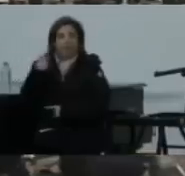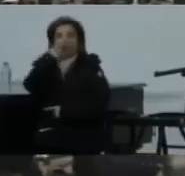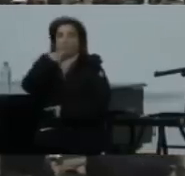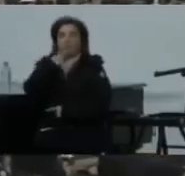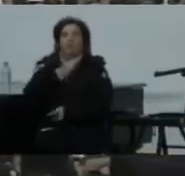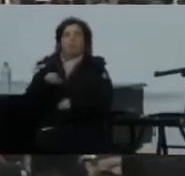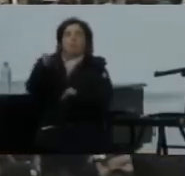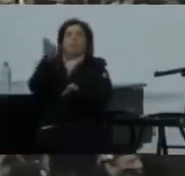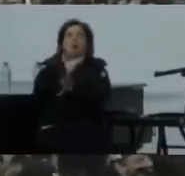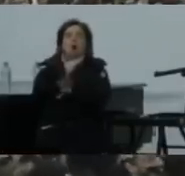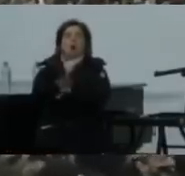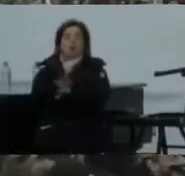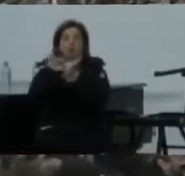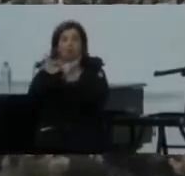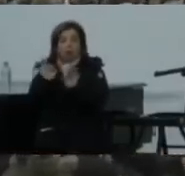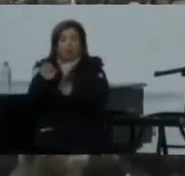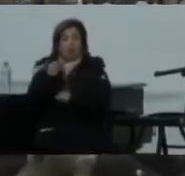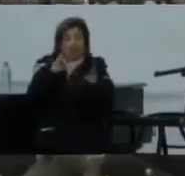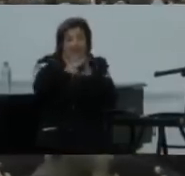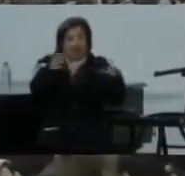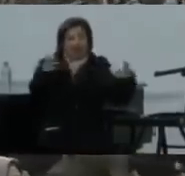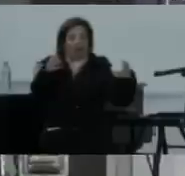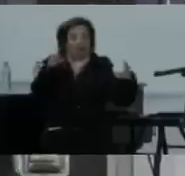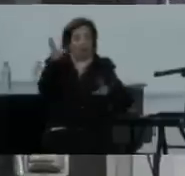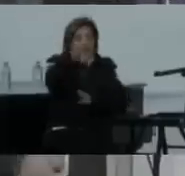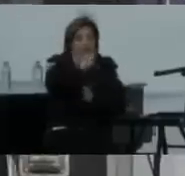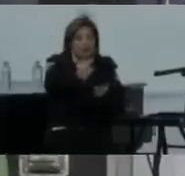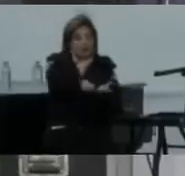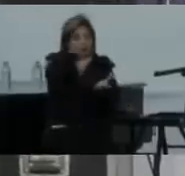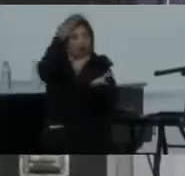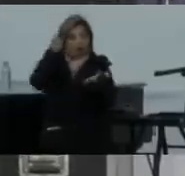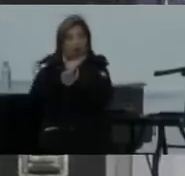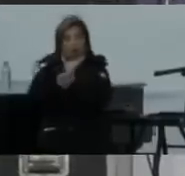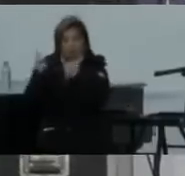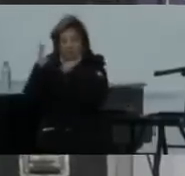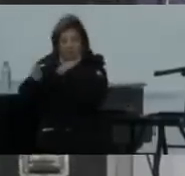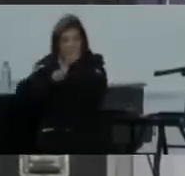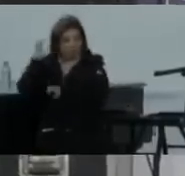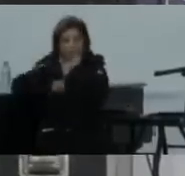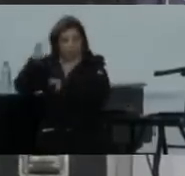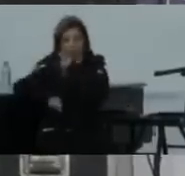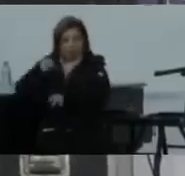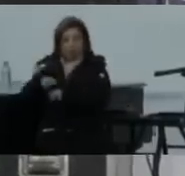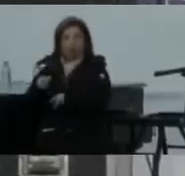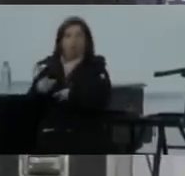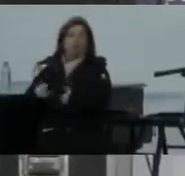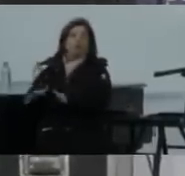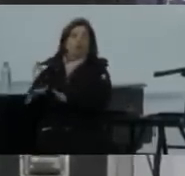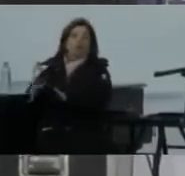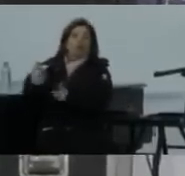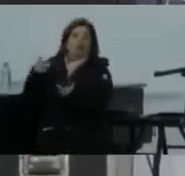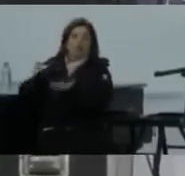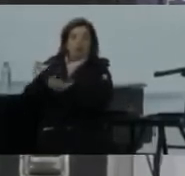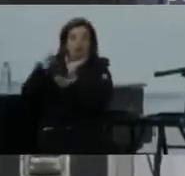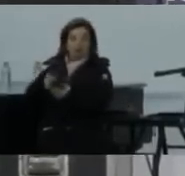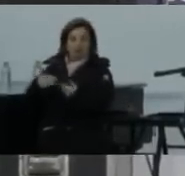così, prima comprano un'azienda, la spolpano, la comprano a debito, la spolpano e lasciano il cadavere. Oggi chi